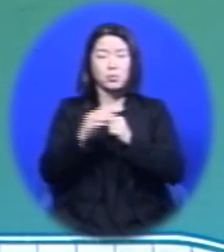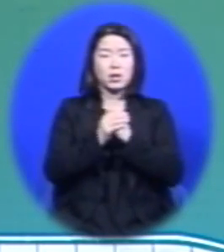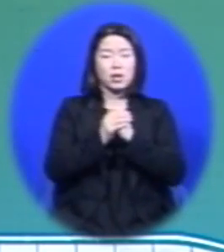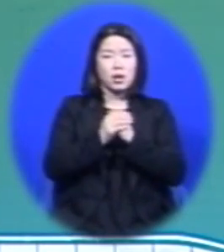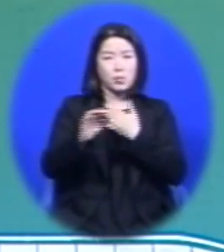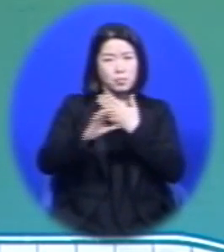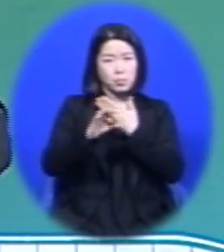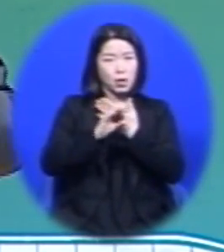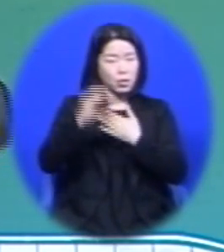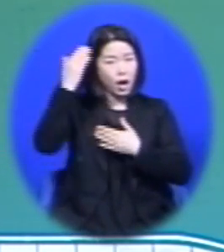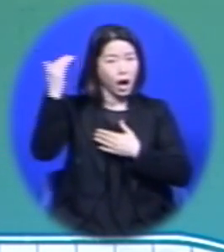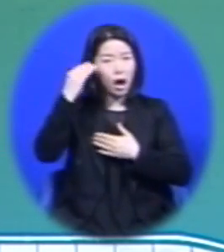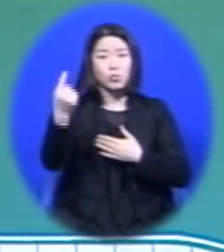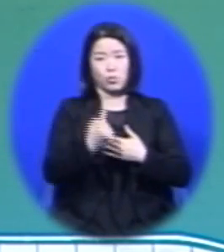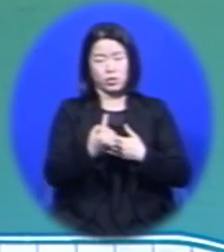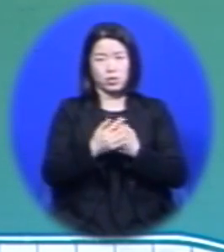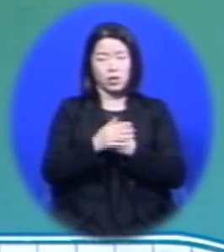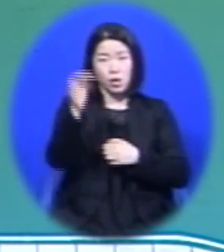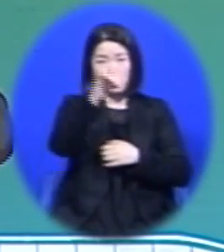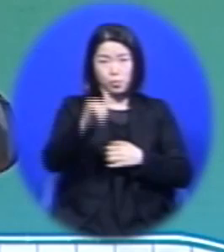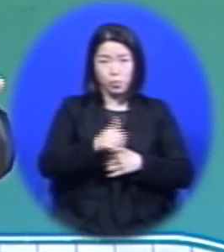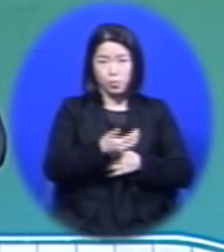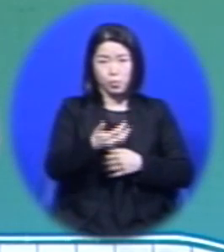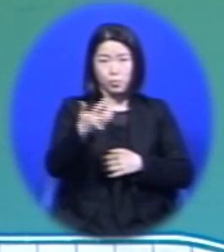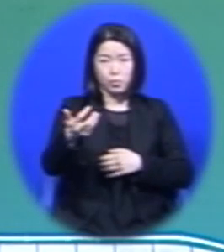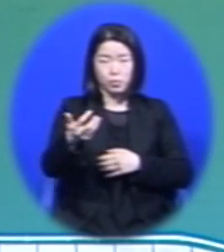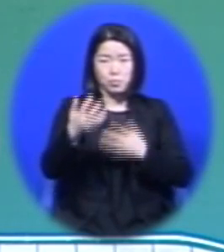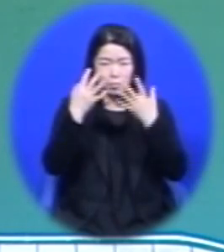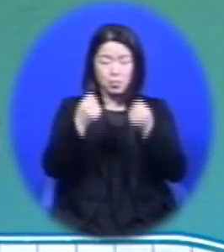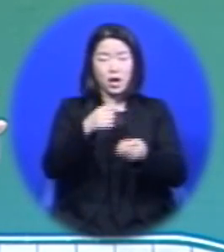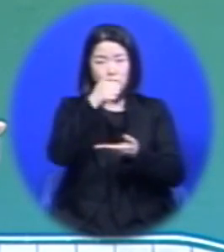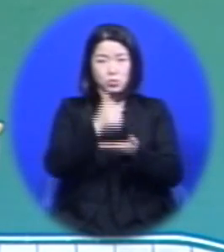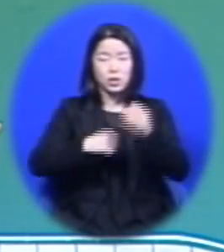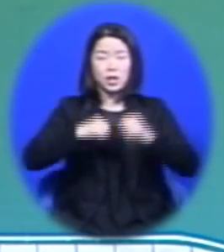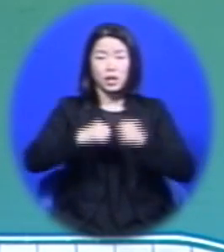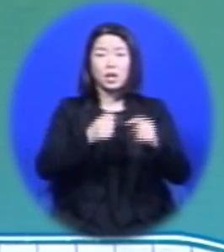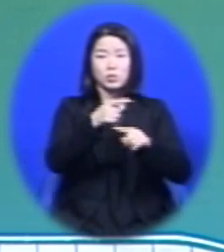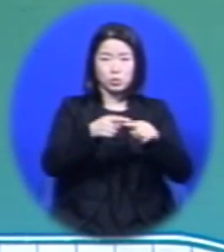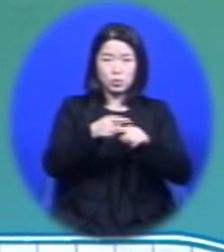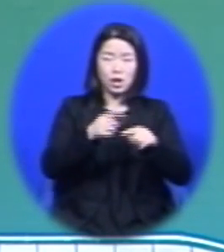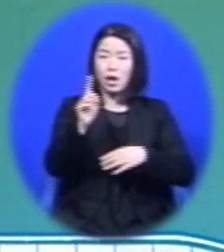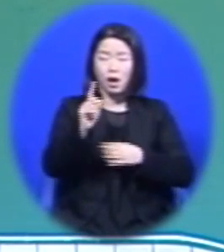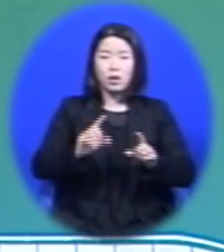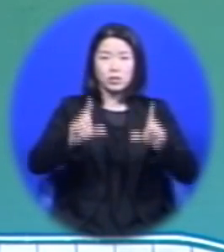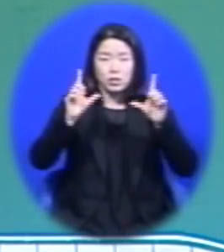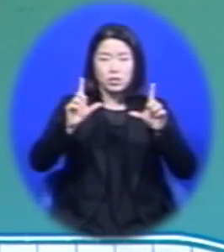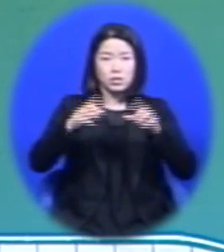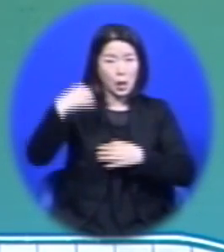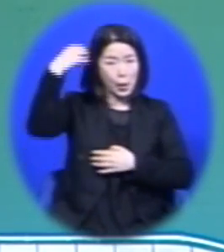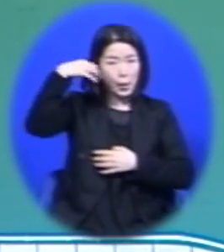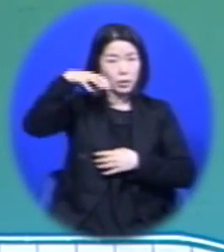겁니다. 그리고 전국을 돌면서 온갖 죄를 저지르다가 어느 날